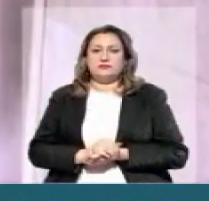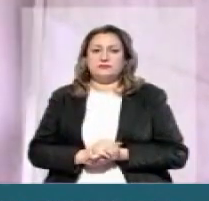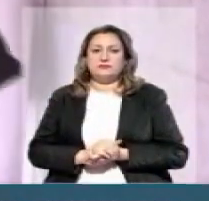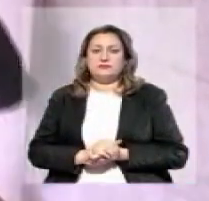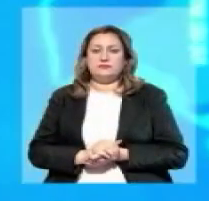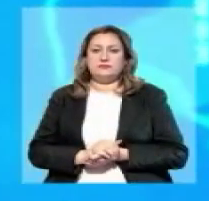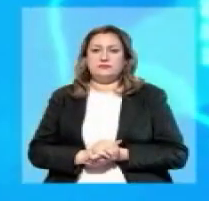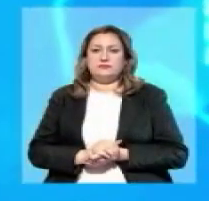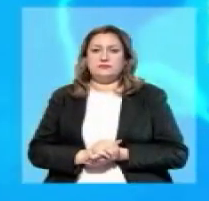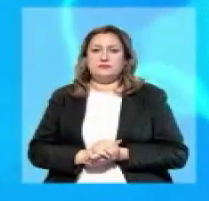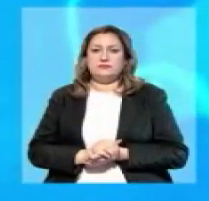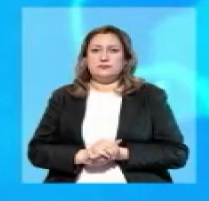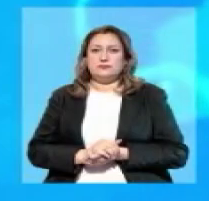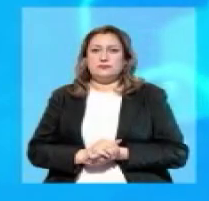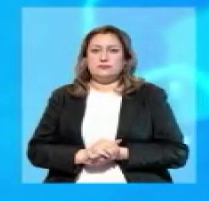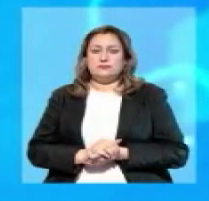телеарнасы.